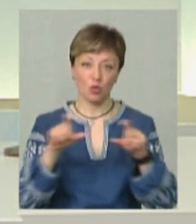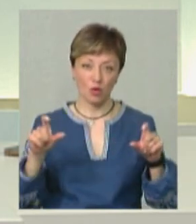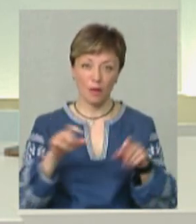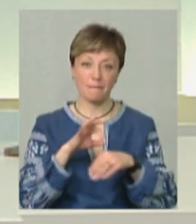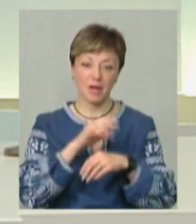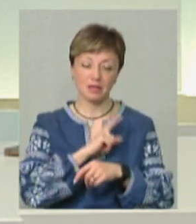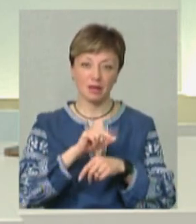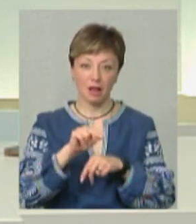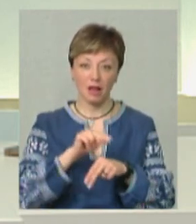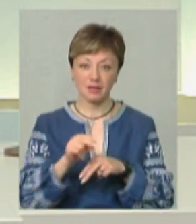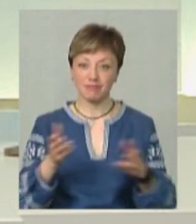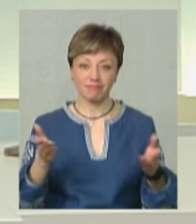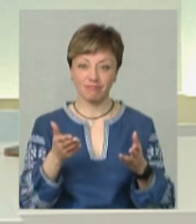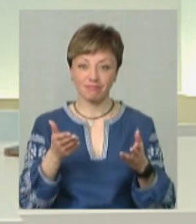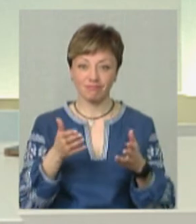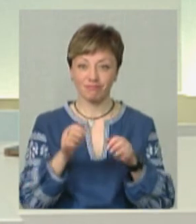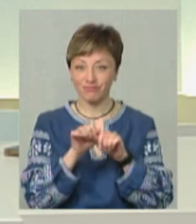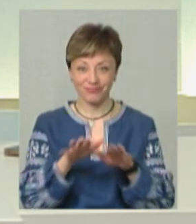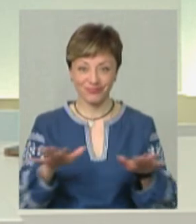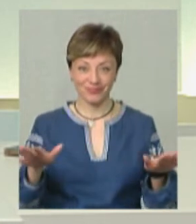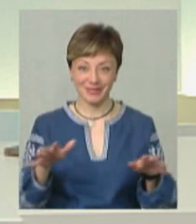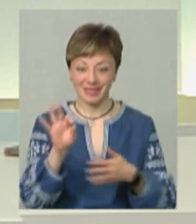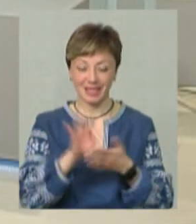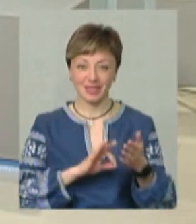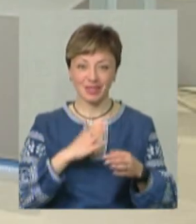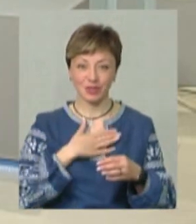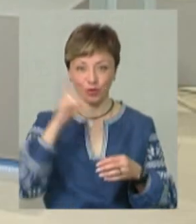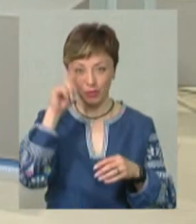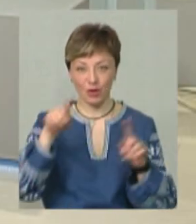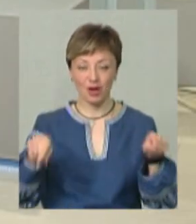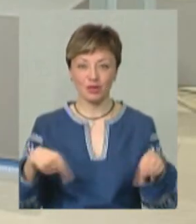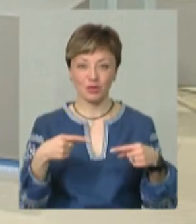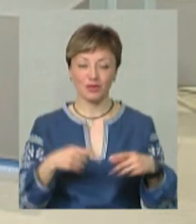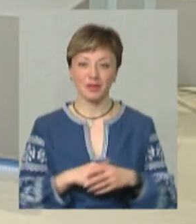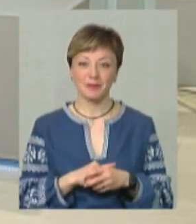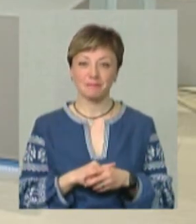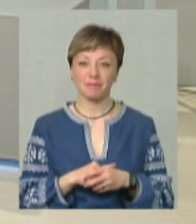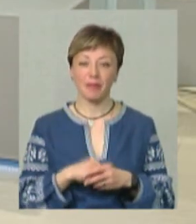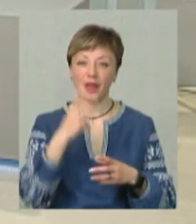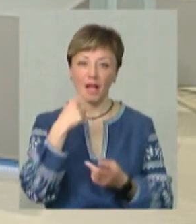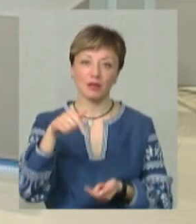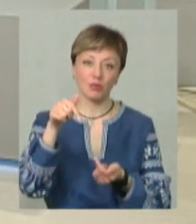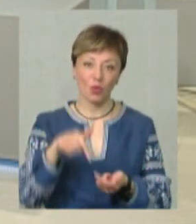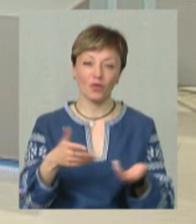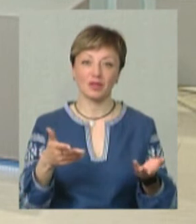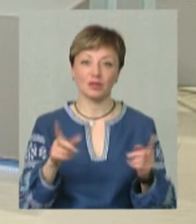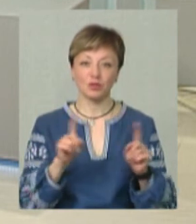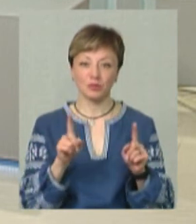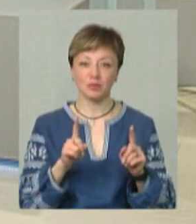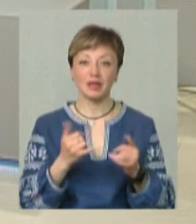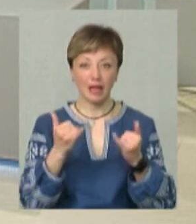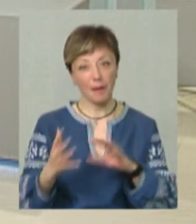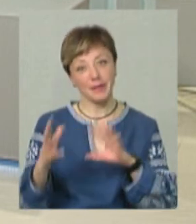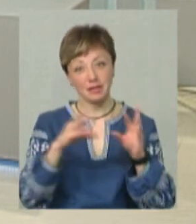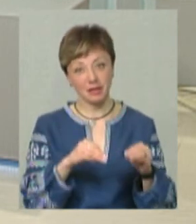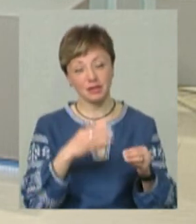проводить майстер-класи. Тобто на ходу наші вміють організовуватись, адаптовуватись для того, для щоб переселенців